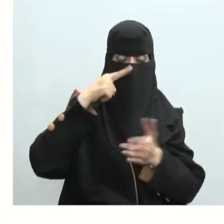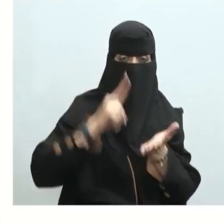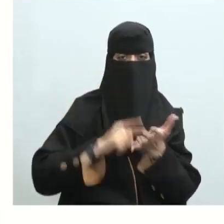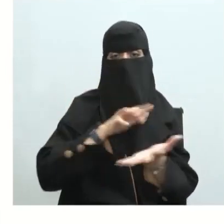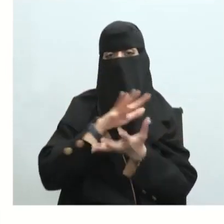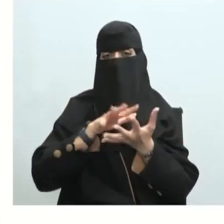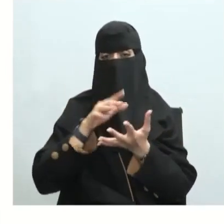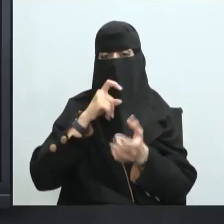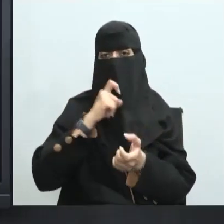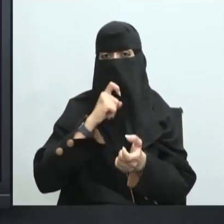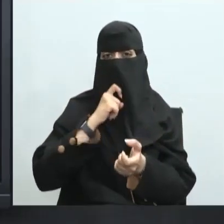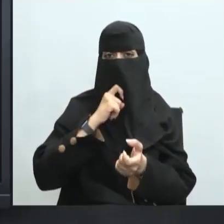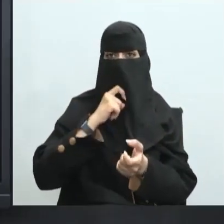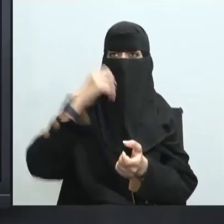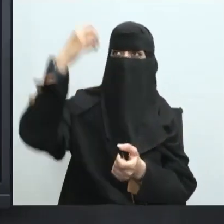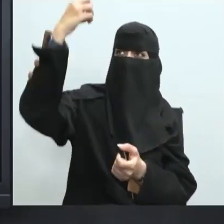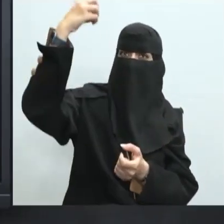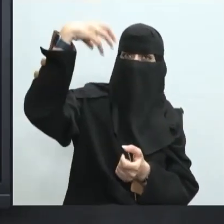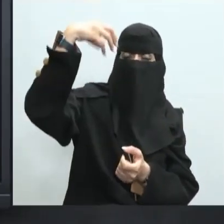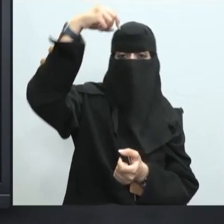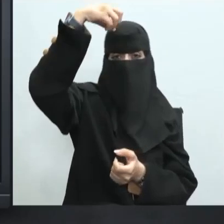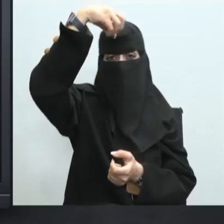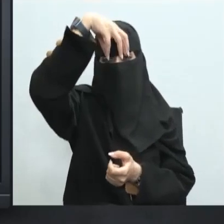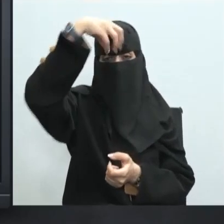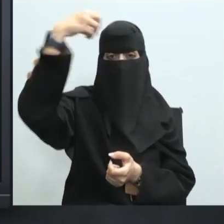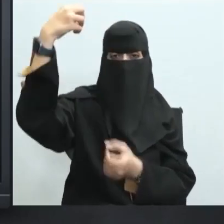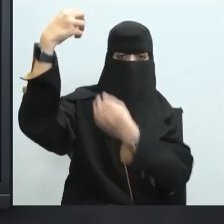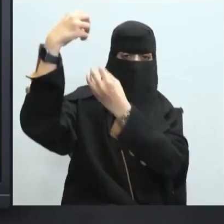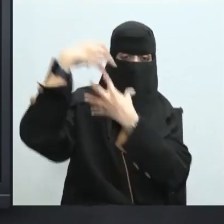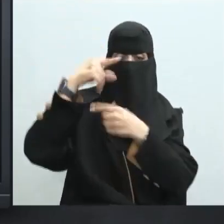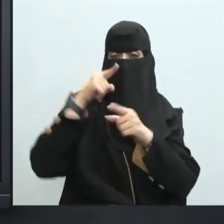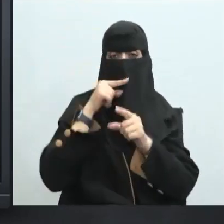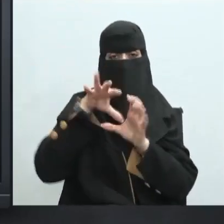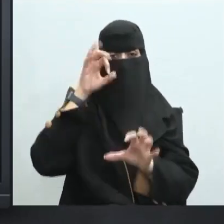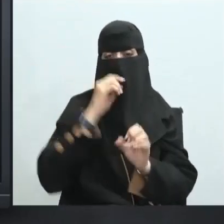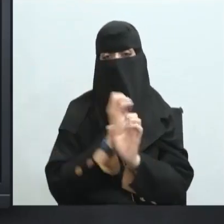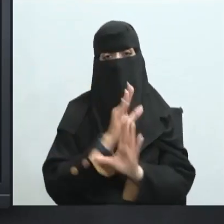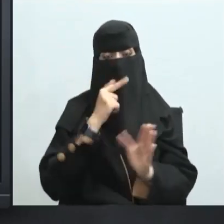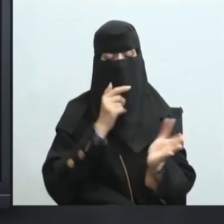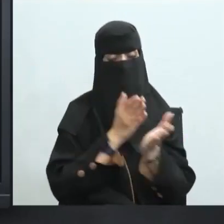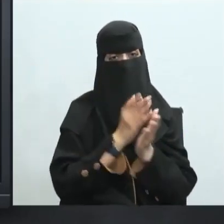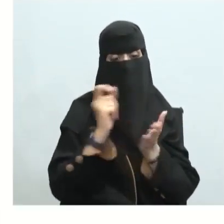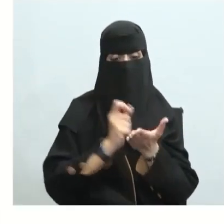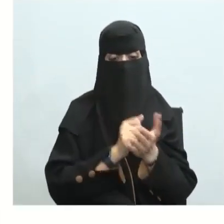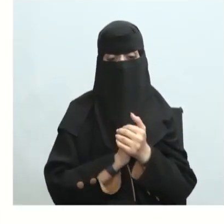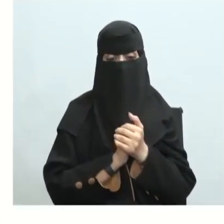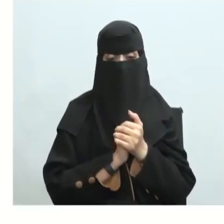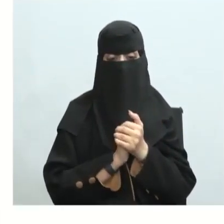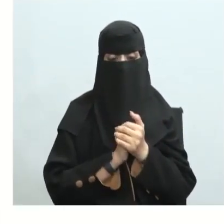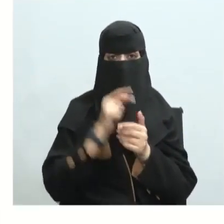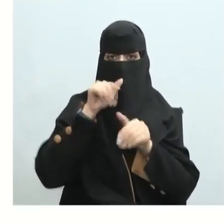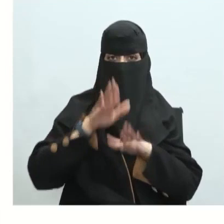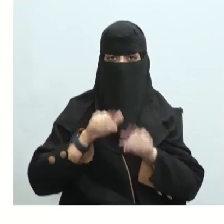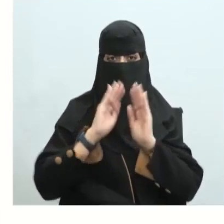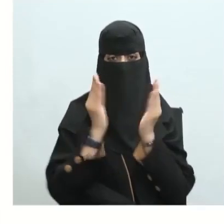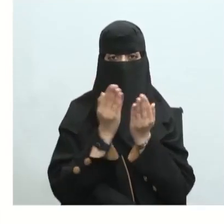ضعف الاضاءه نحن قلنا ضعف التكييف بامكانك ان تقول ضعف الاضاءه بامكانك ان تقول اي موضوع تريد المهم ان الطريقه في في الكتابه في فصلنا